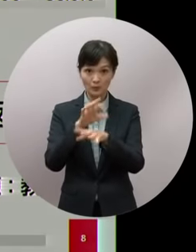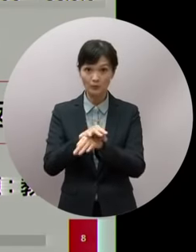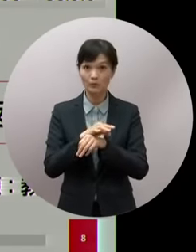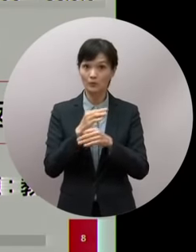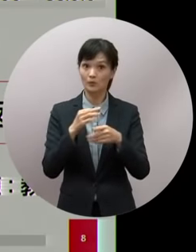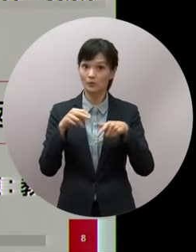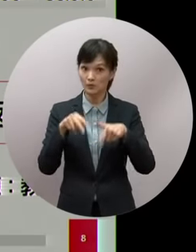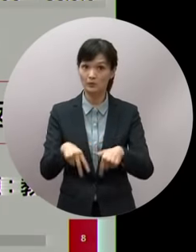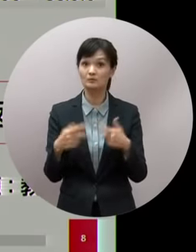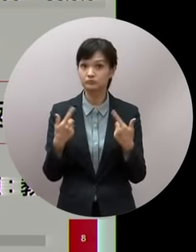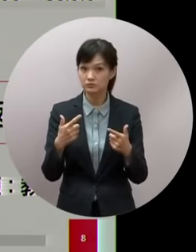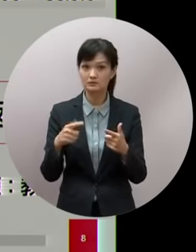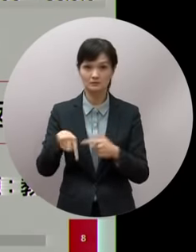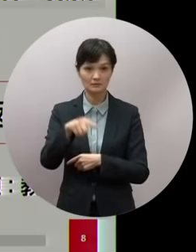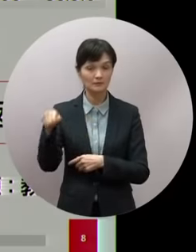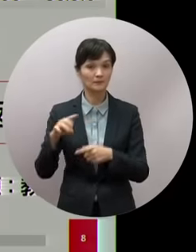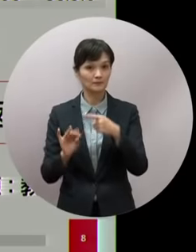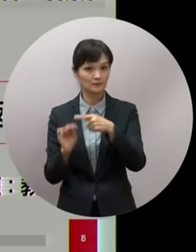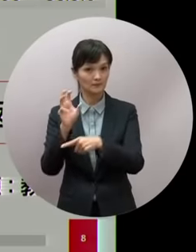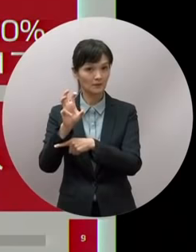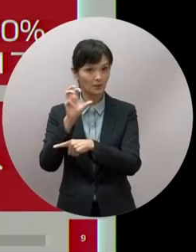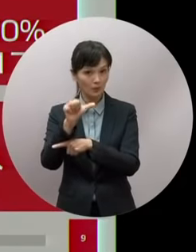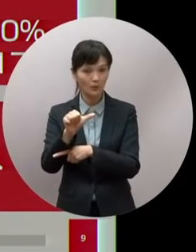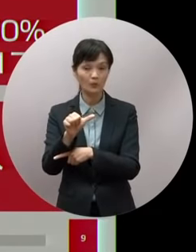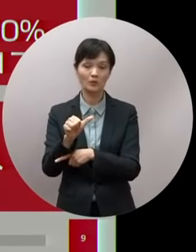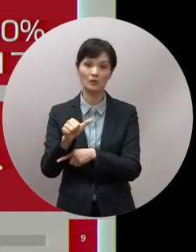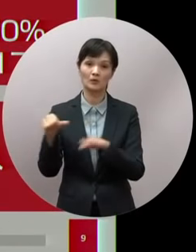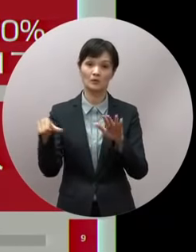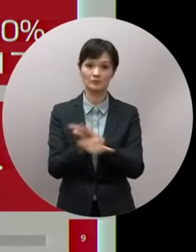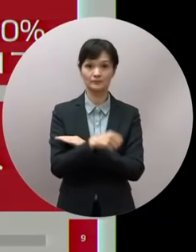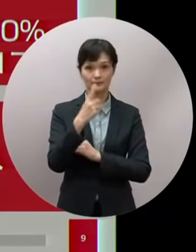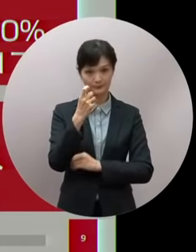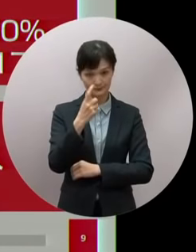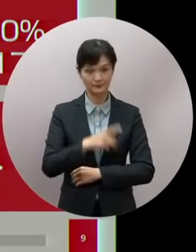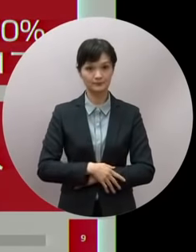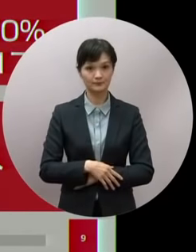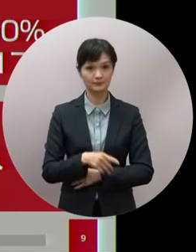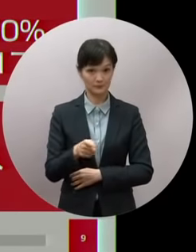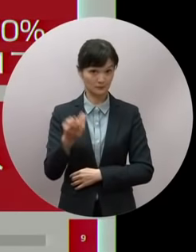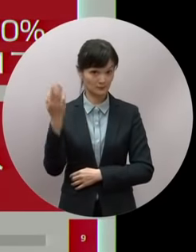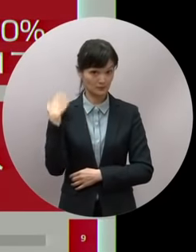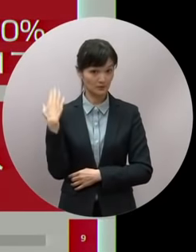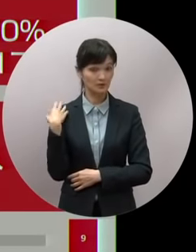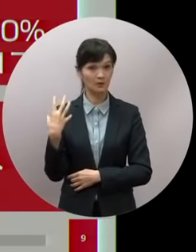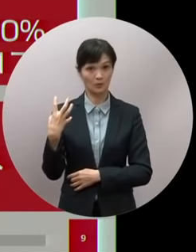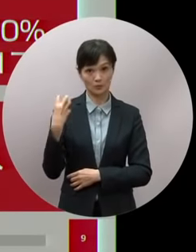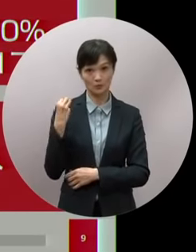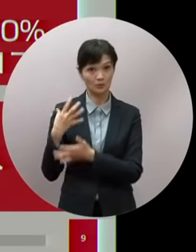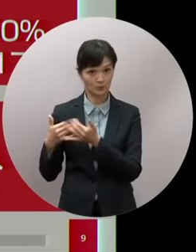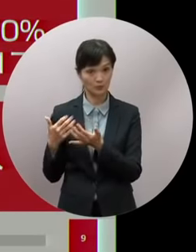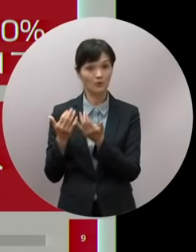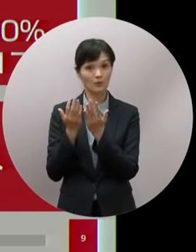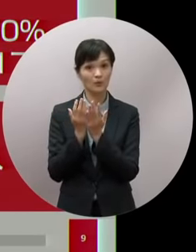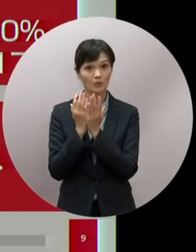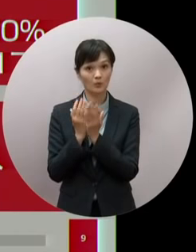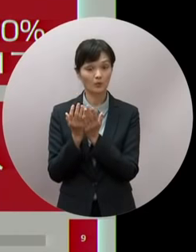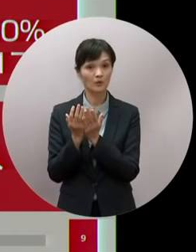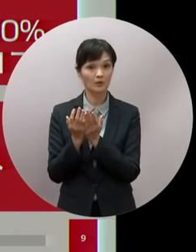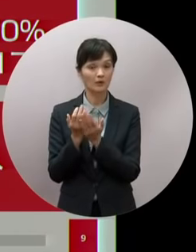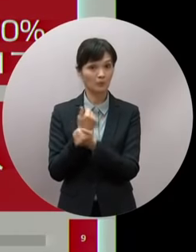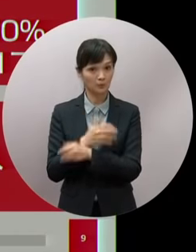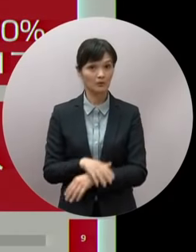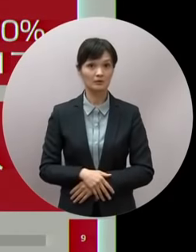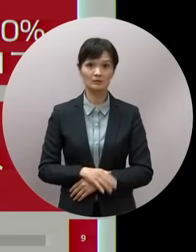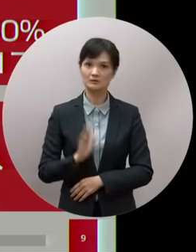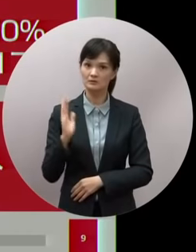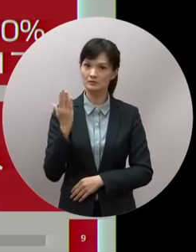85%有效归不得。下一页，这是旧生哦。那新生的部分， 我们新南